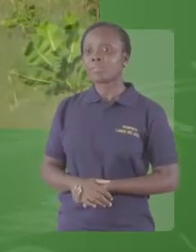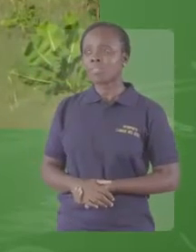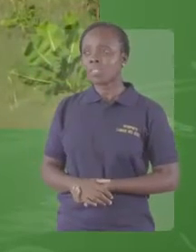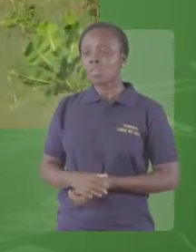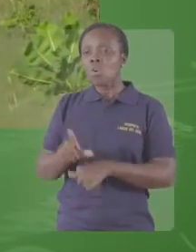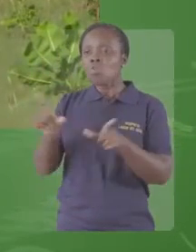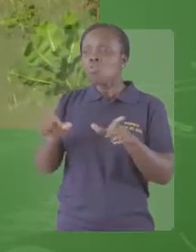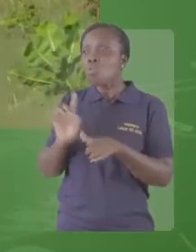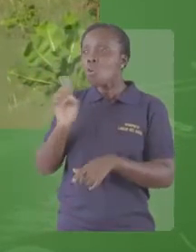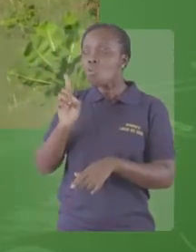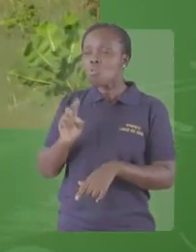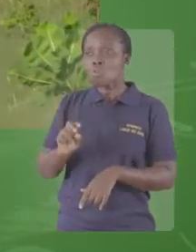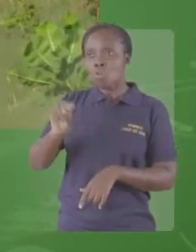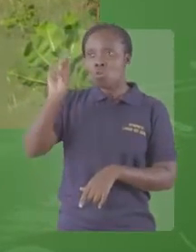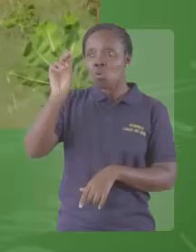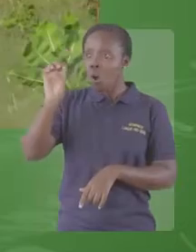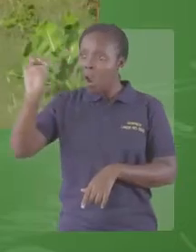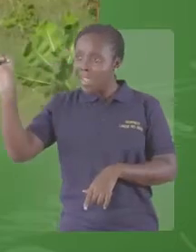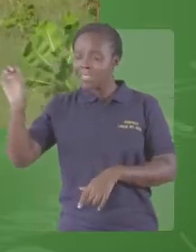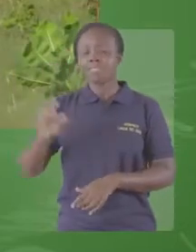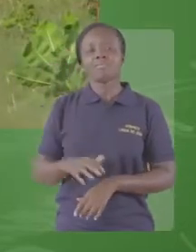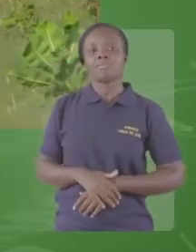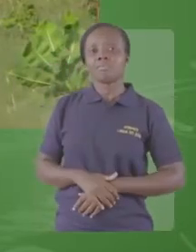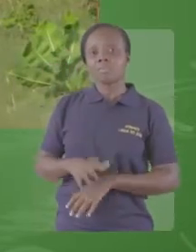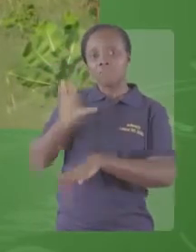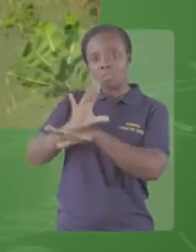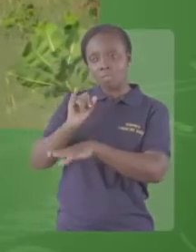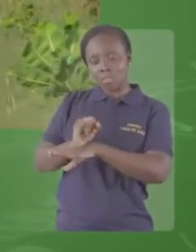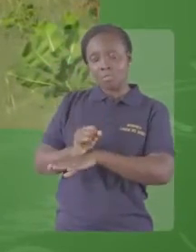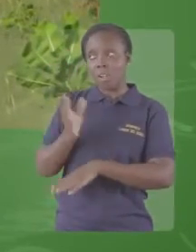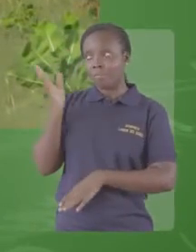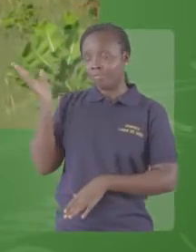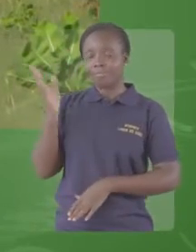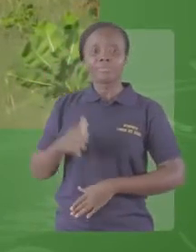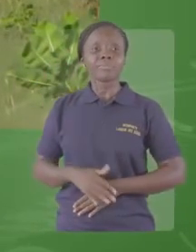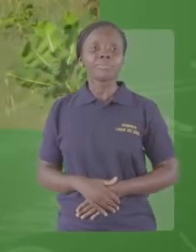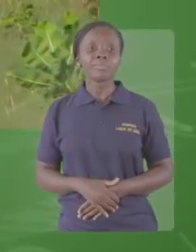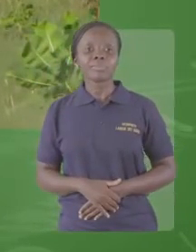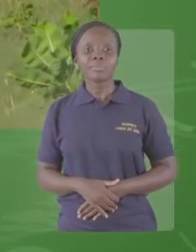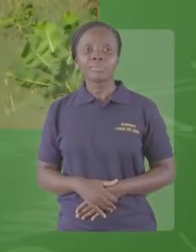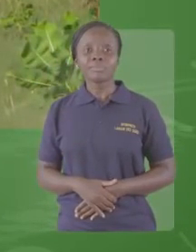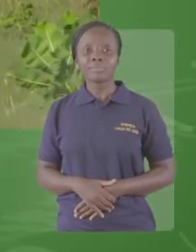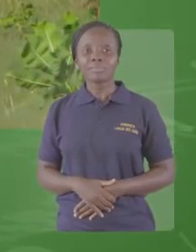Elle est située au nord-est de notre pays, dans la région de Boukani.